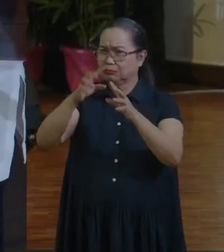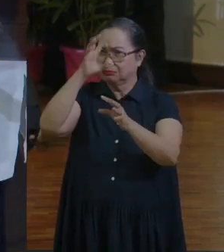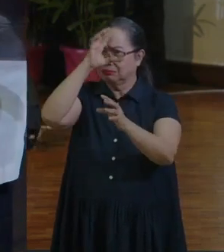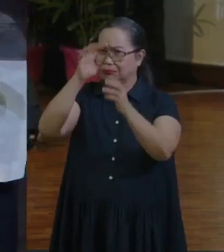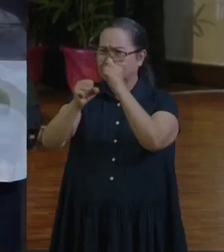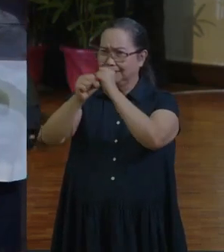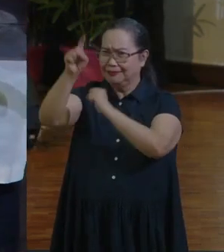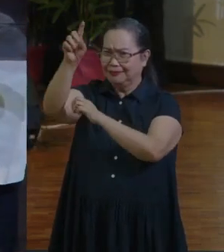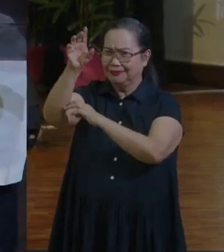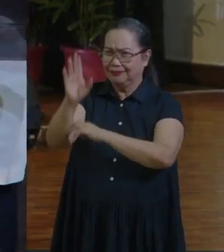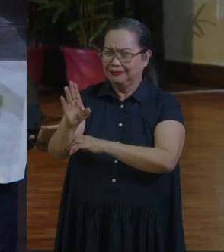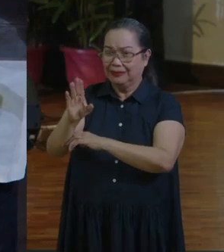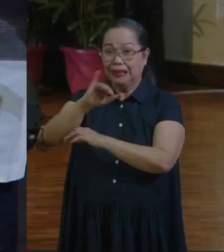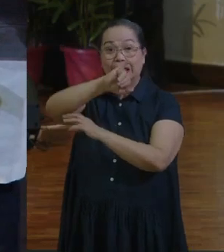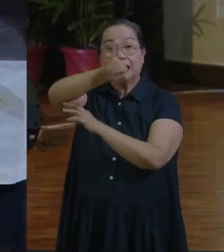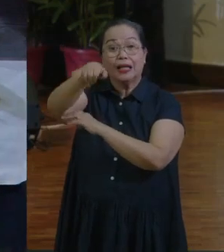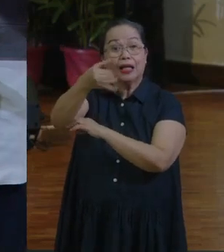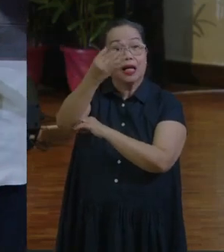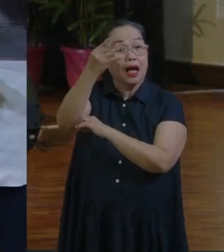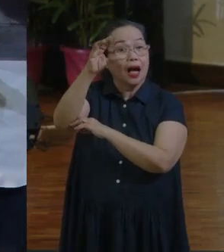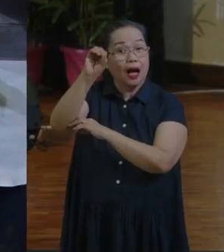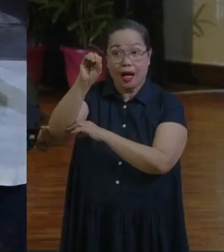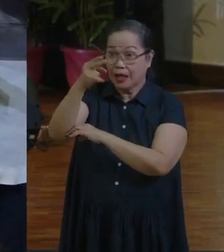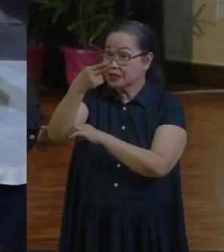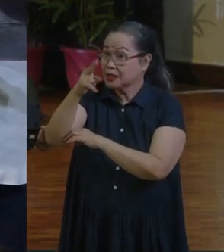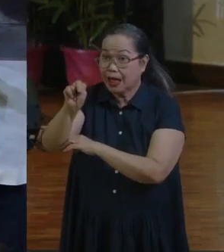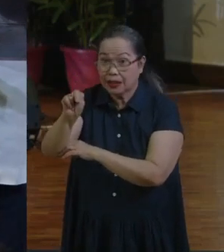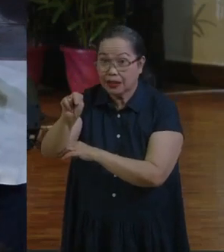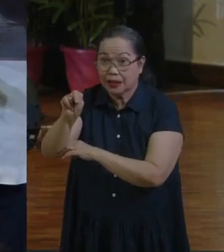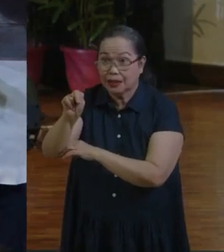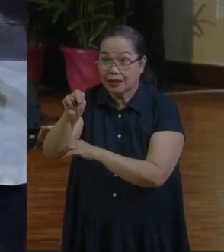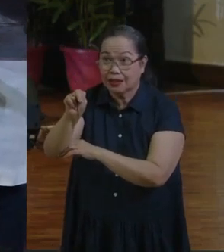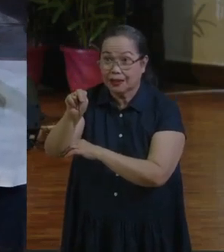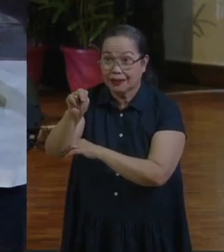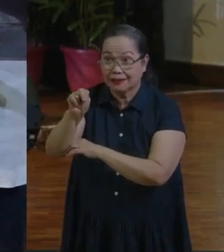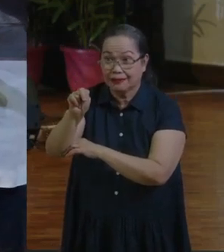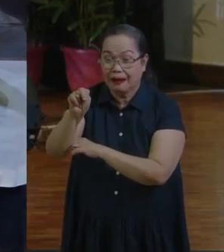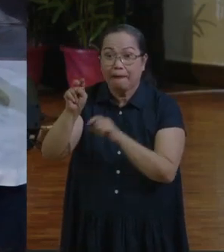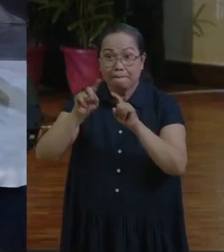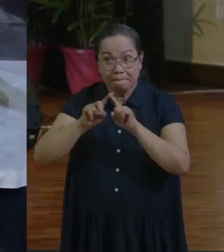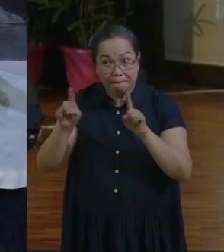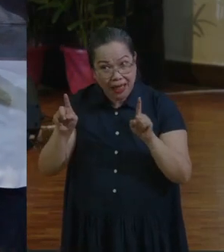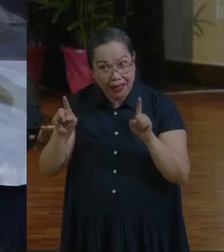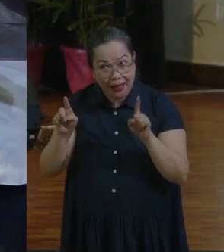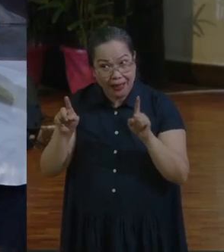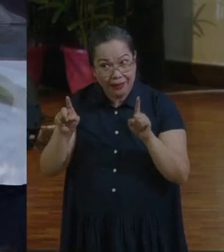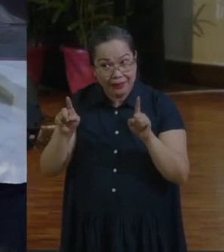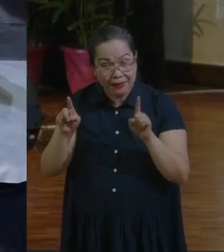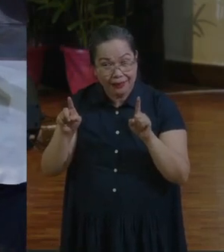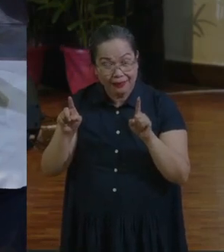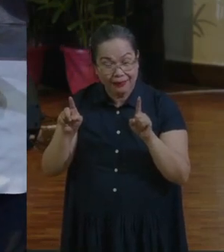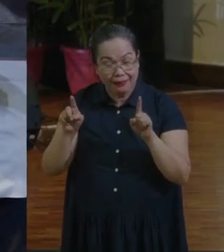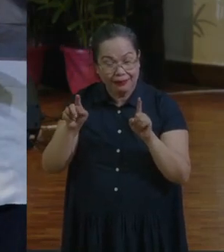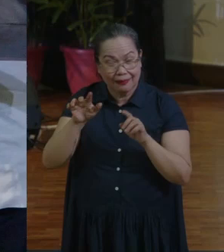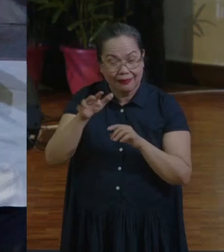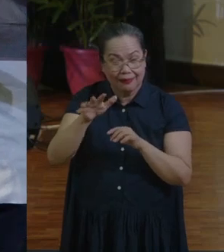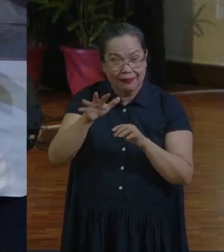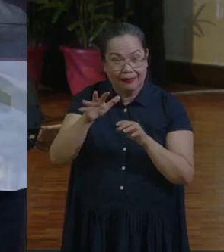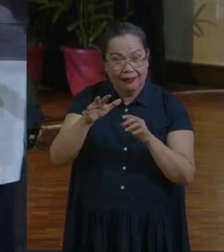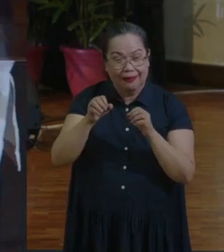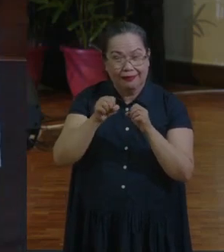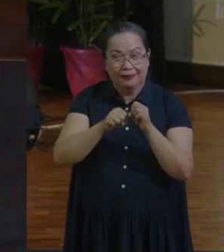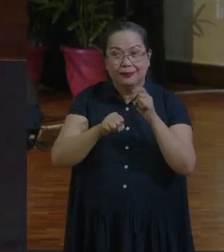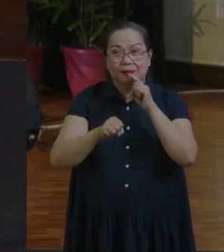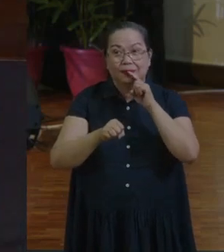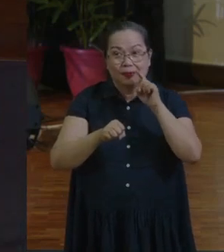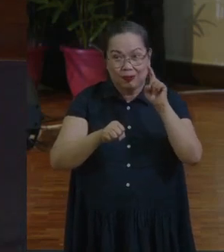ng lupa. Pinakadakila na siya. Yet the one who is least in the kingdom of God is greater